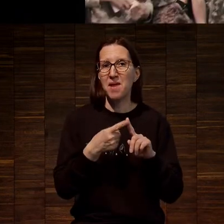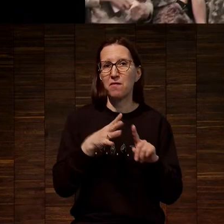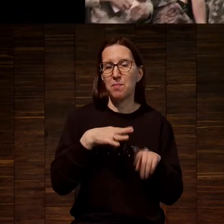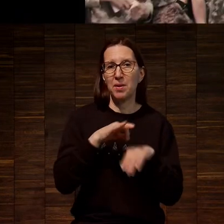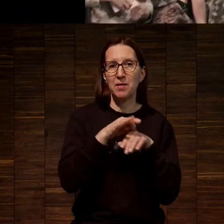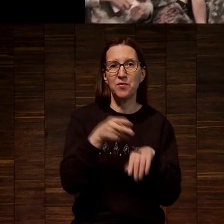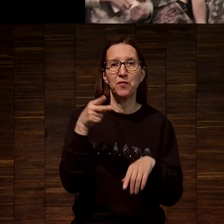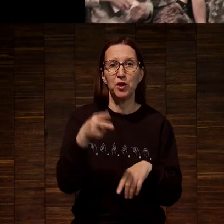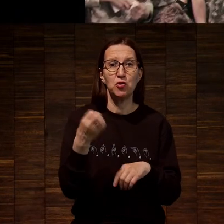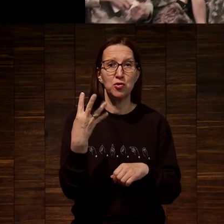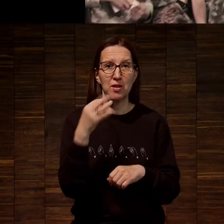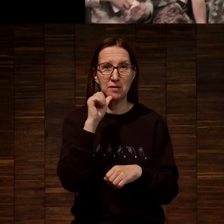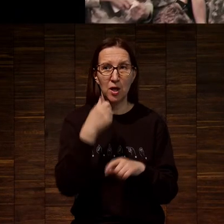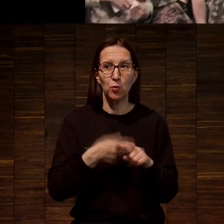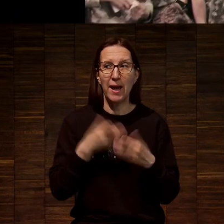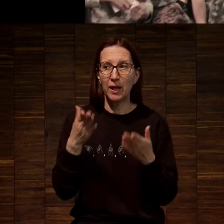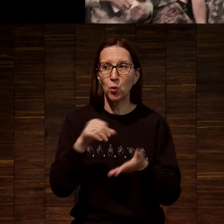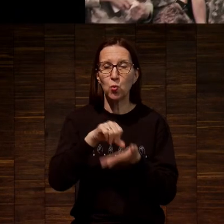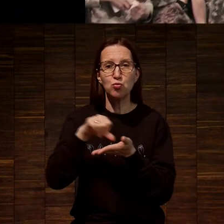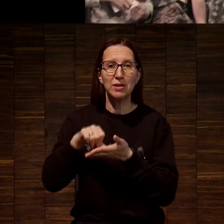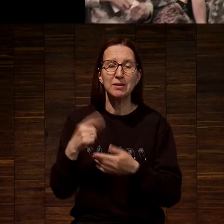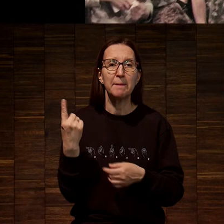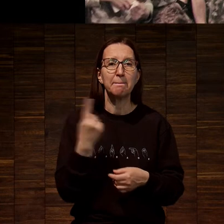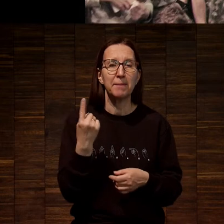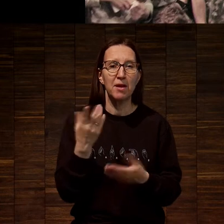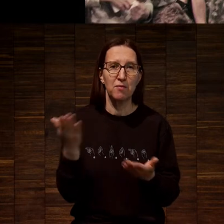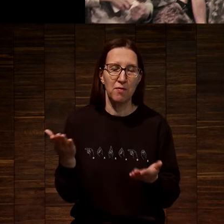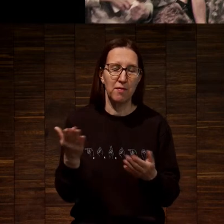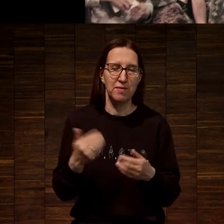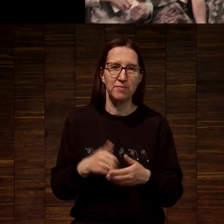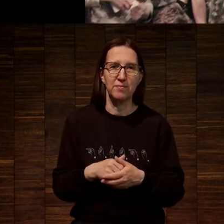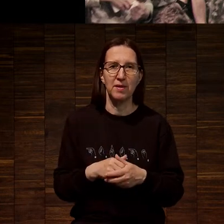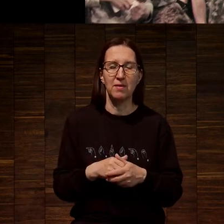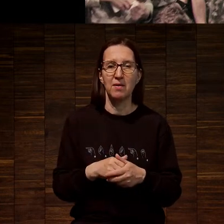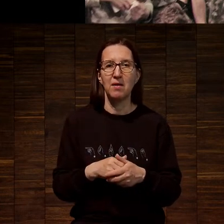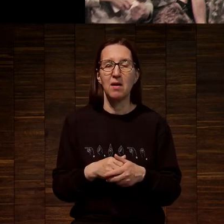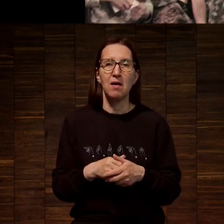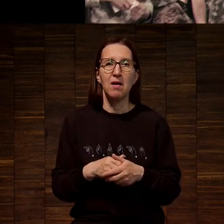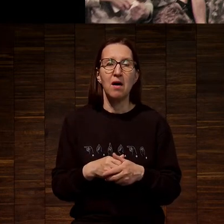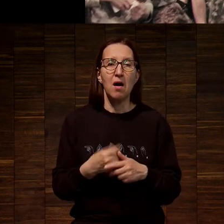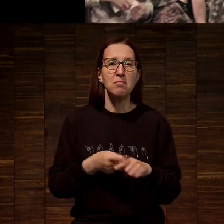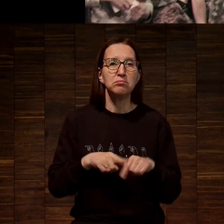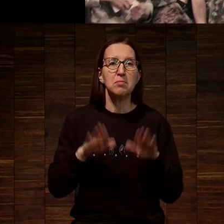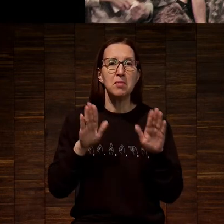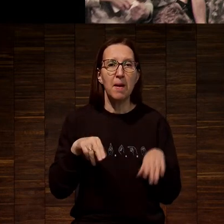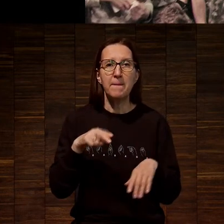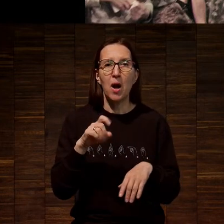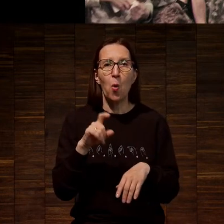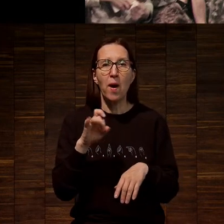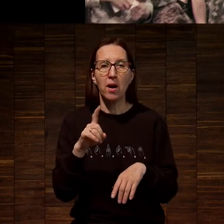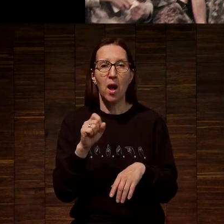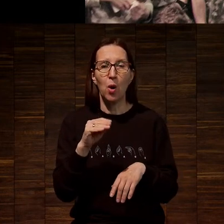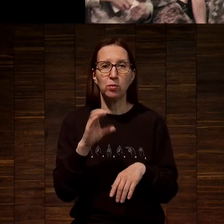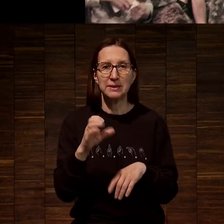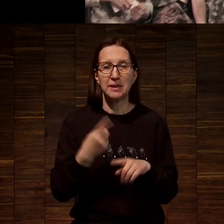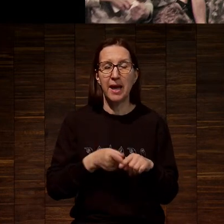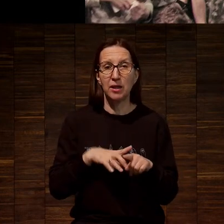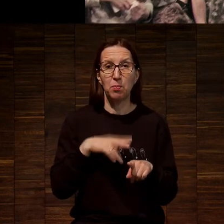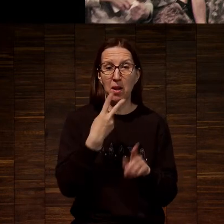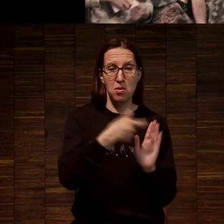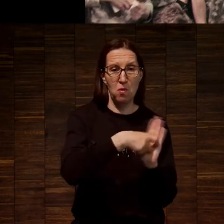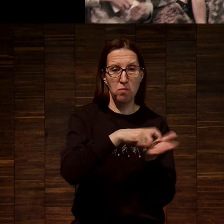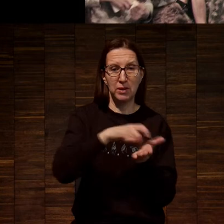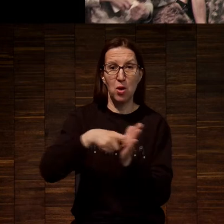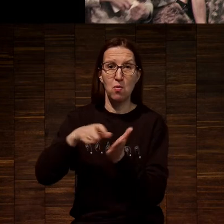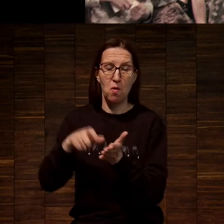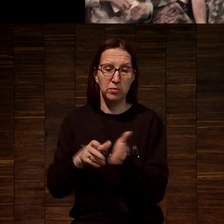году. Вот, это участники первого принт-маркета. Он прошел в клубе Powerhouse, это было две комнаты, всего,